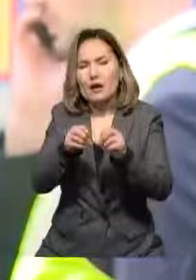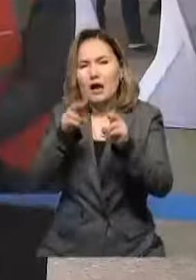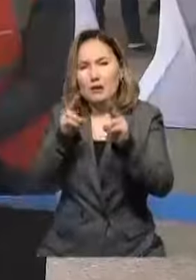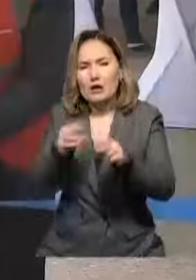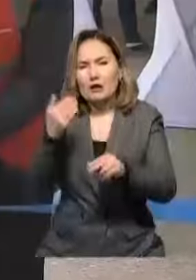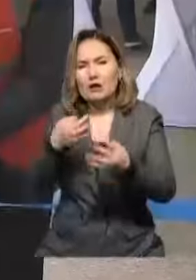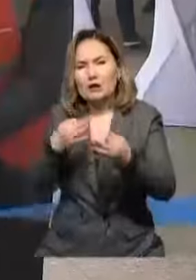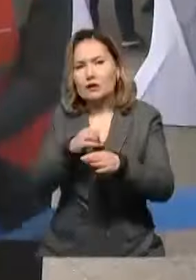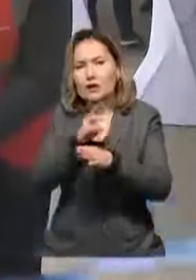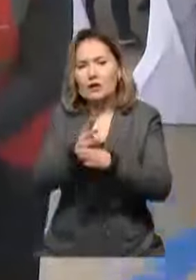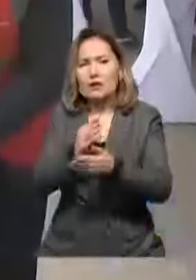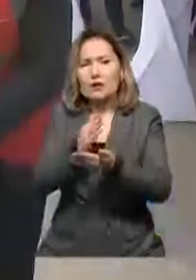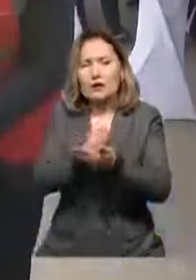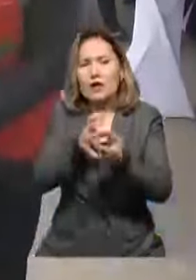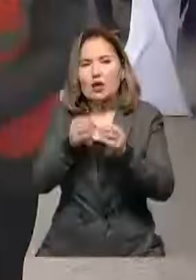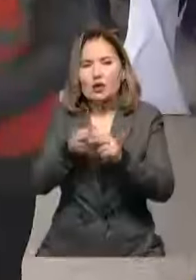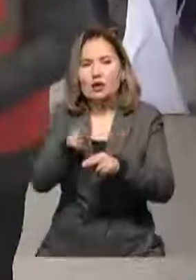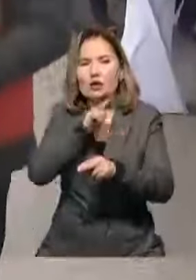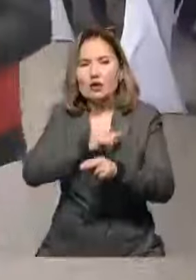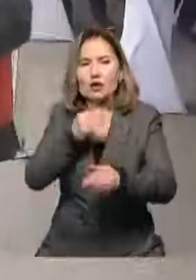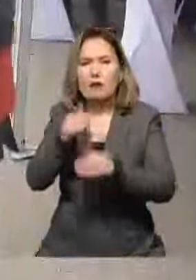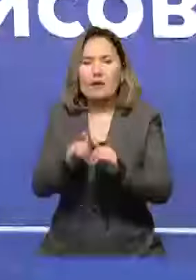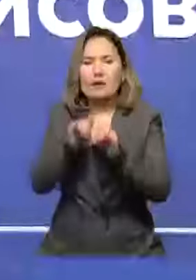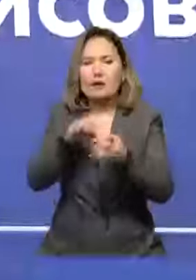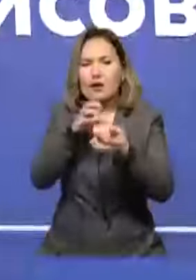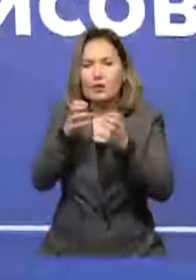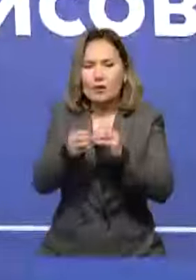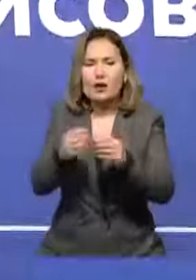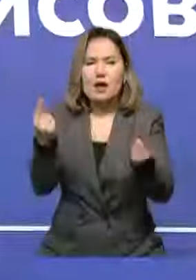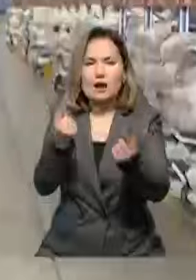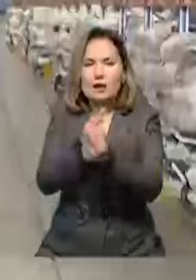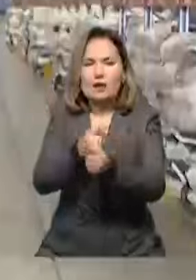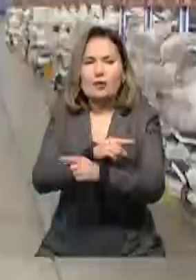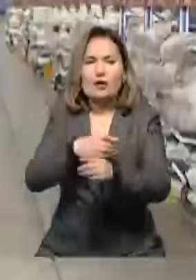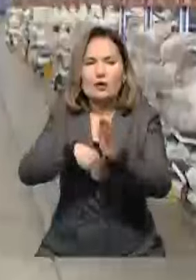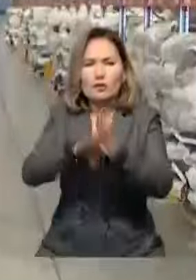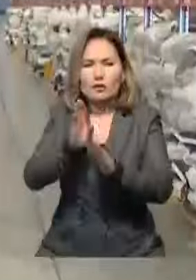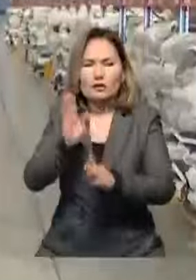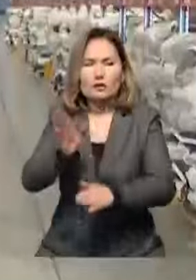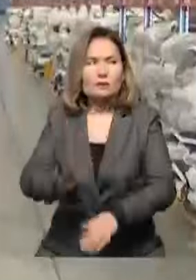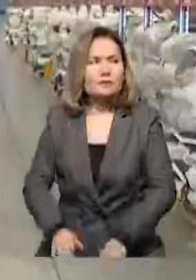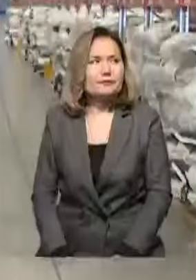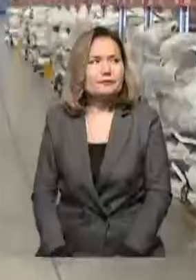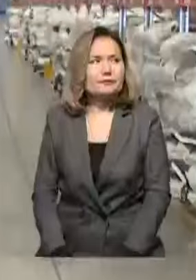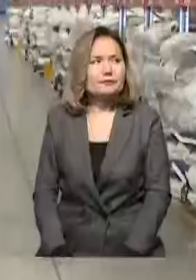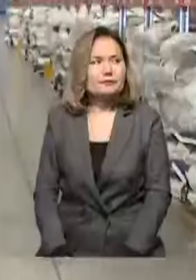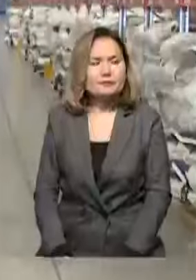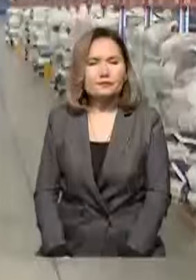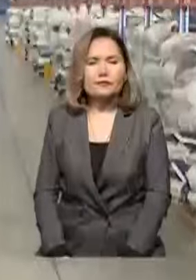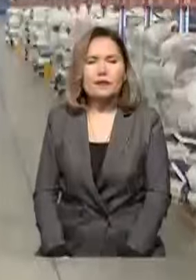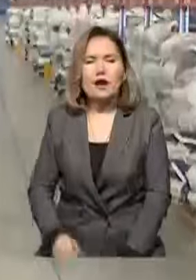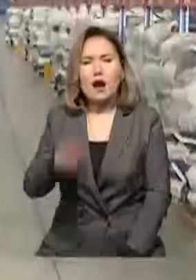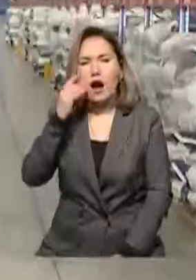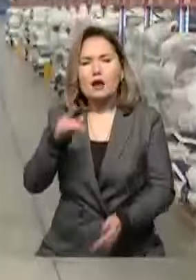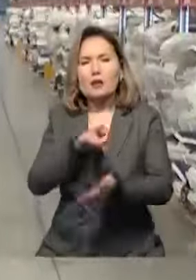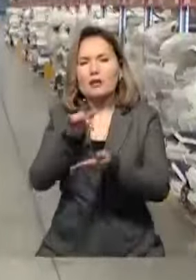қолжетімді болады. Логистика мәселесі жеңілдеп, жеткізу мерзімі айтарлықтай қысқарады. Позволит снизить затраты. Алматы мен